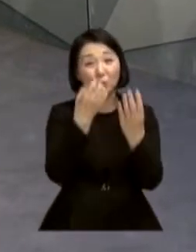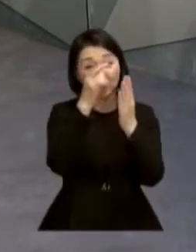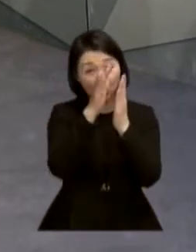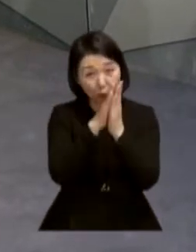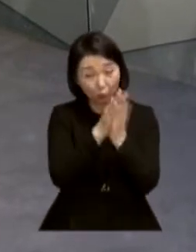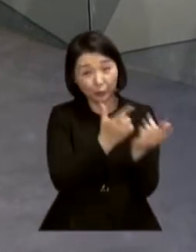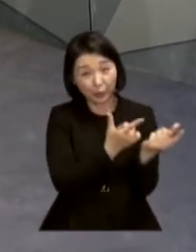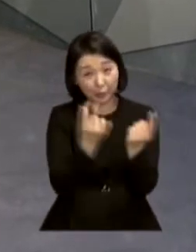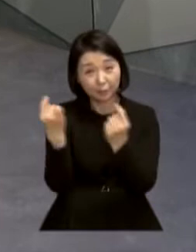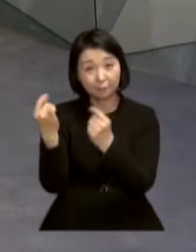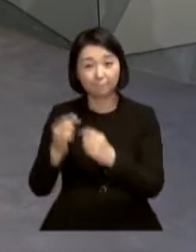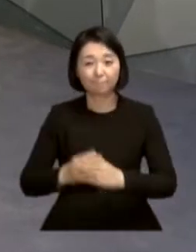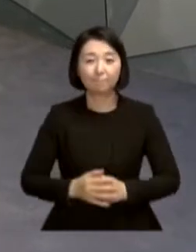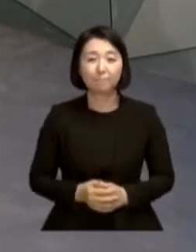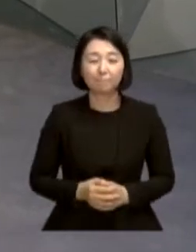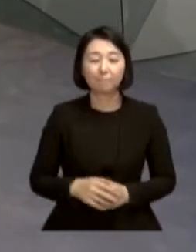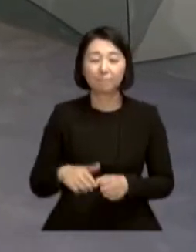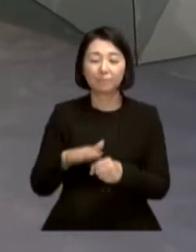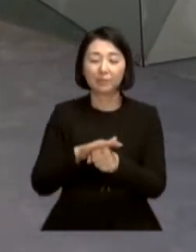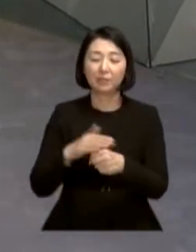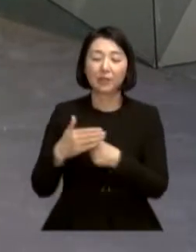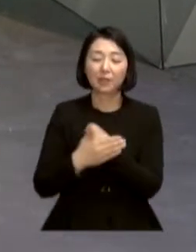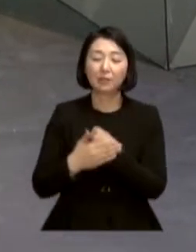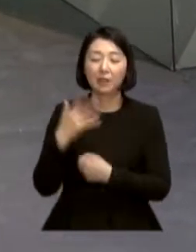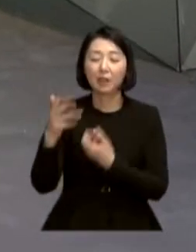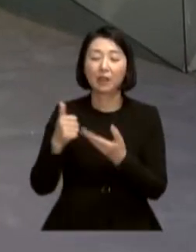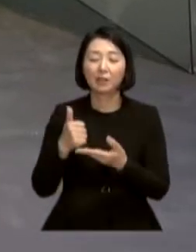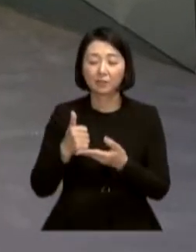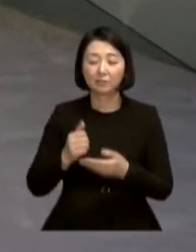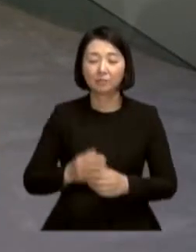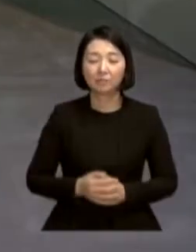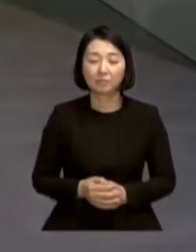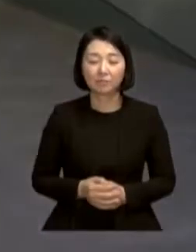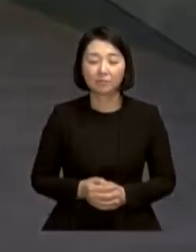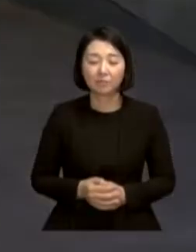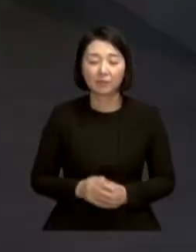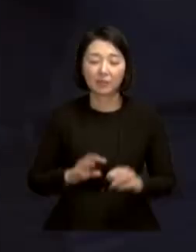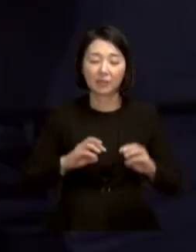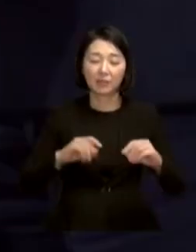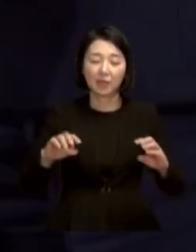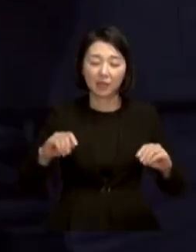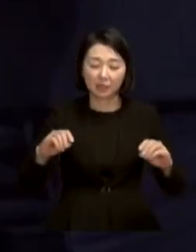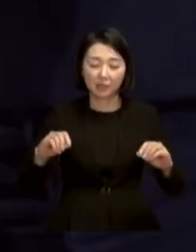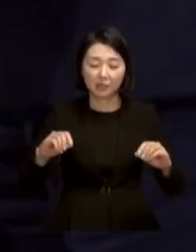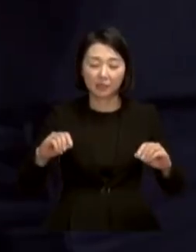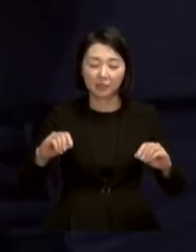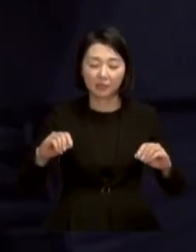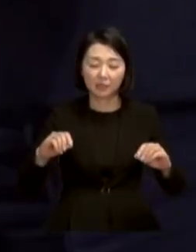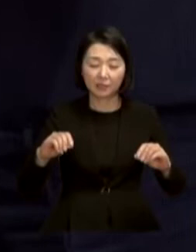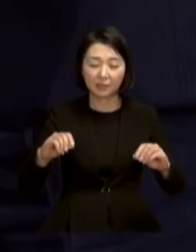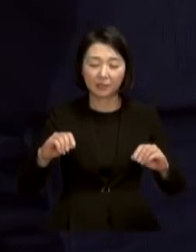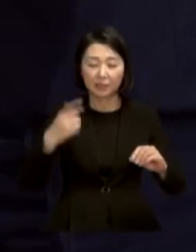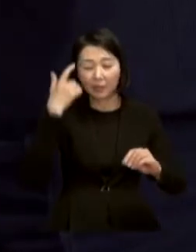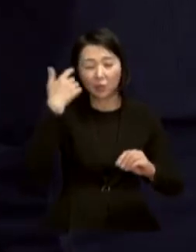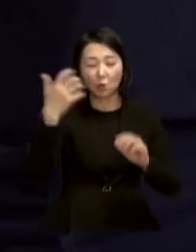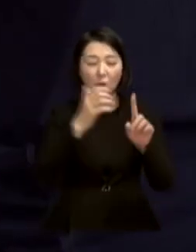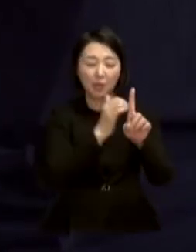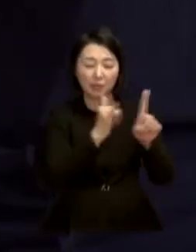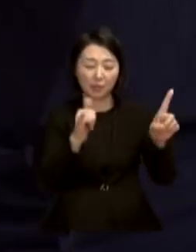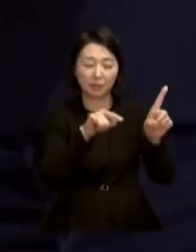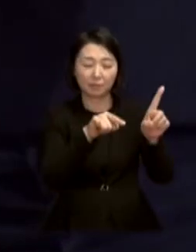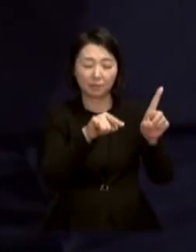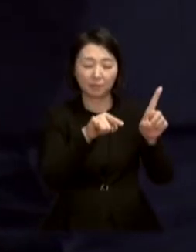사랑과 은혜 하나님, 또한 이 땅의 모든 한 영혼을 주님의 품으로